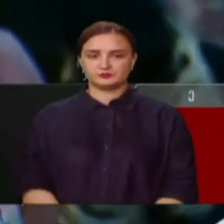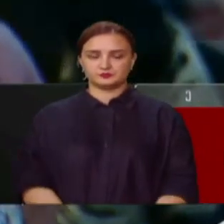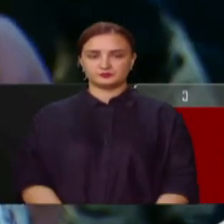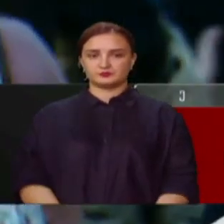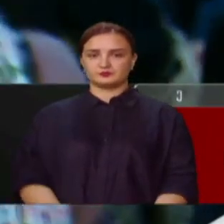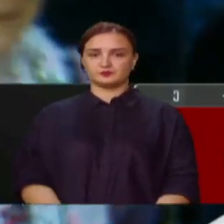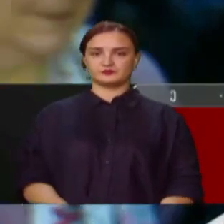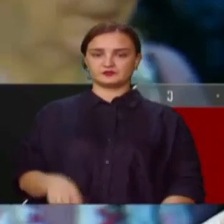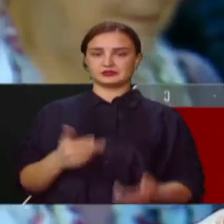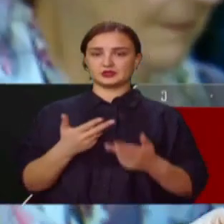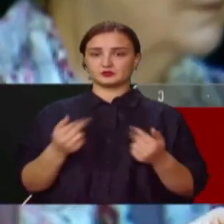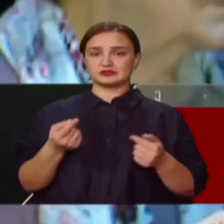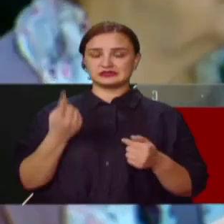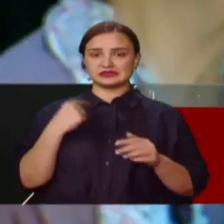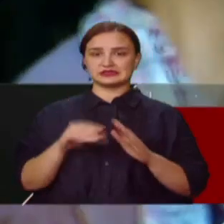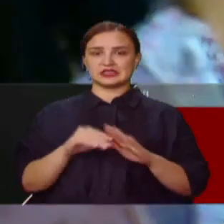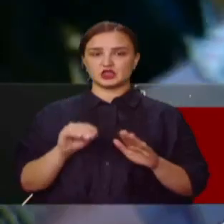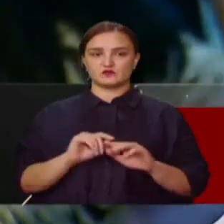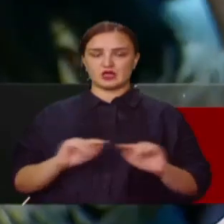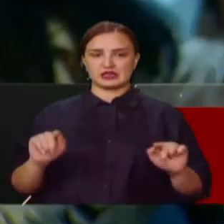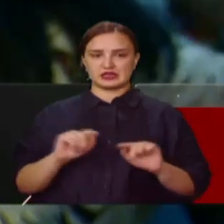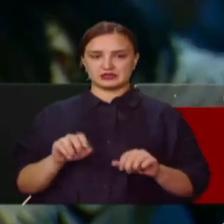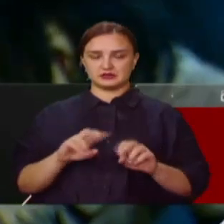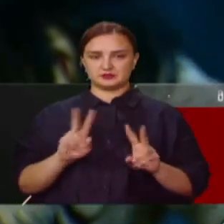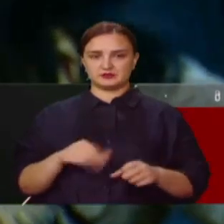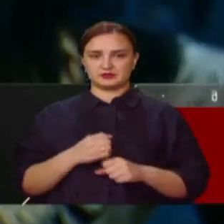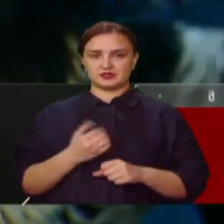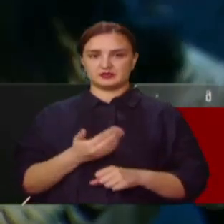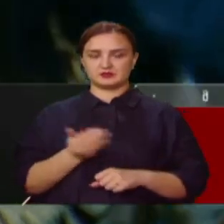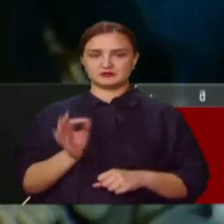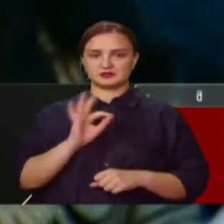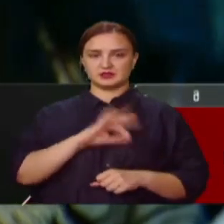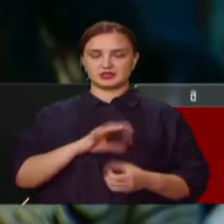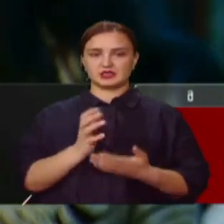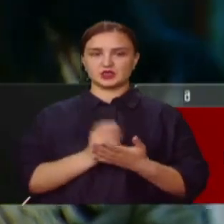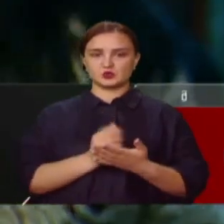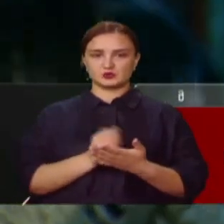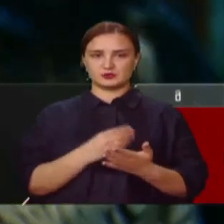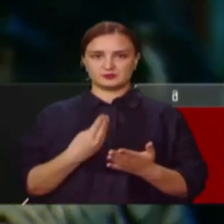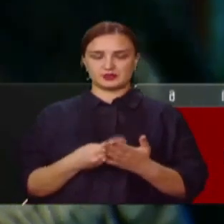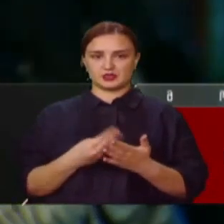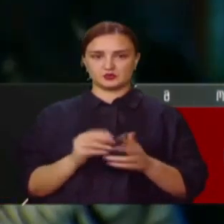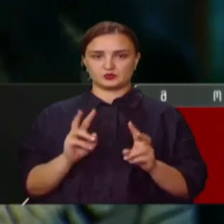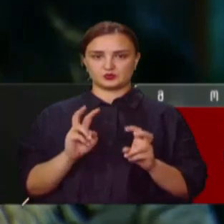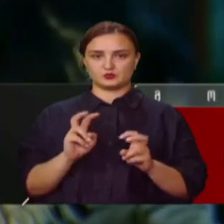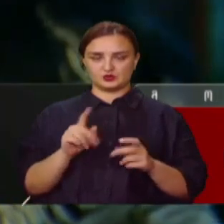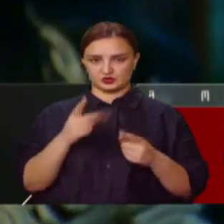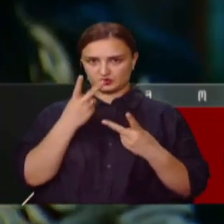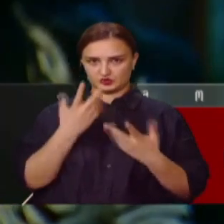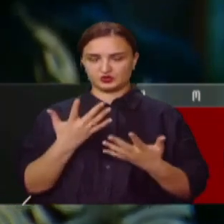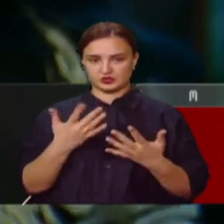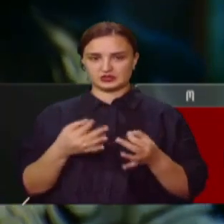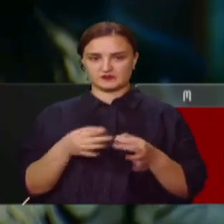საარჩევნო აგიტაციას ატარებენ. ისინი ამისთვის იყენებენ რესურსებს, ფინანსურ რესურსებს. ეს ჩანს კიდევაც ამას